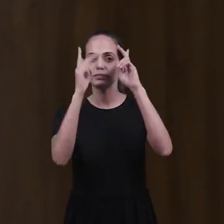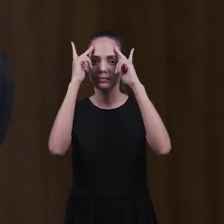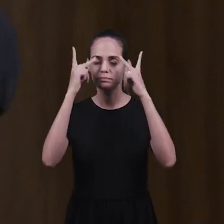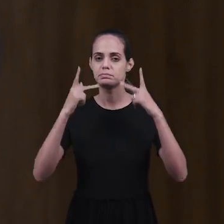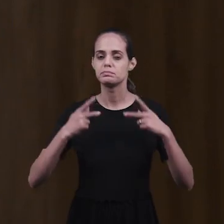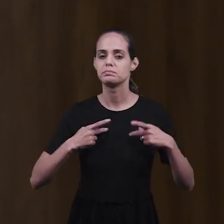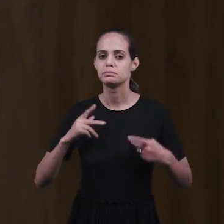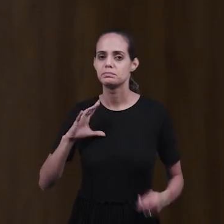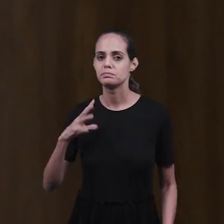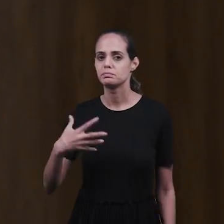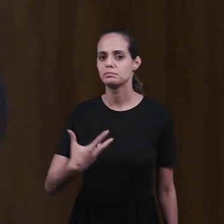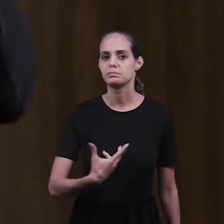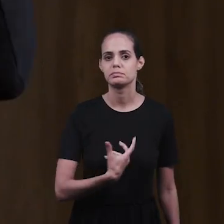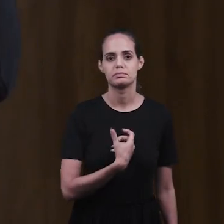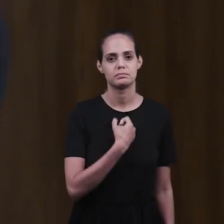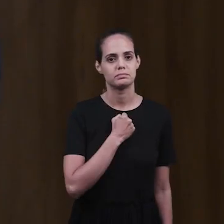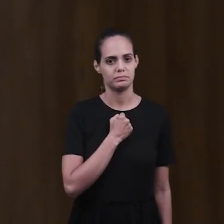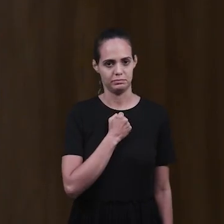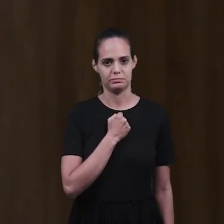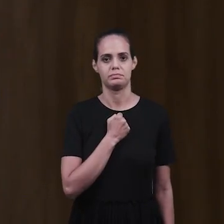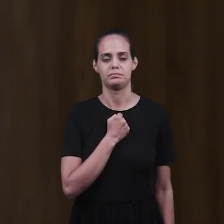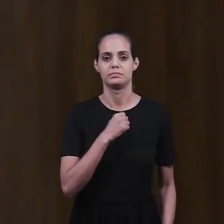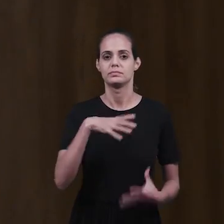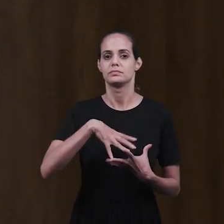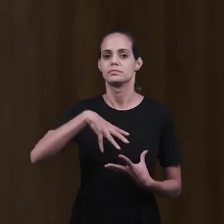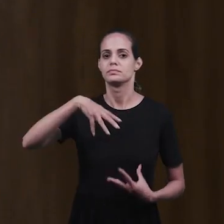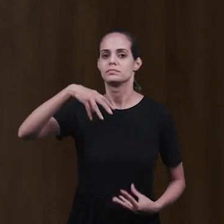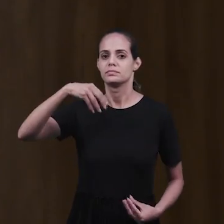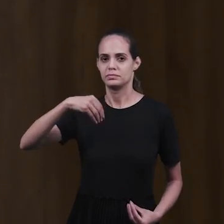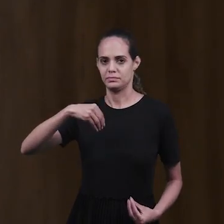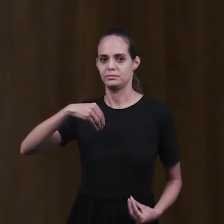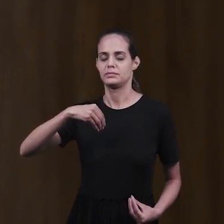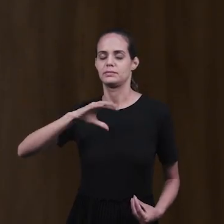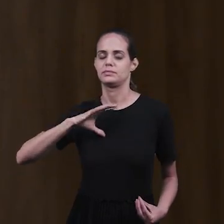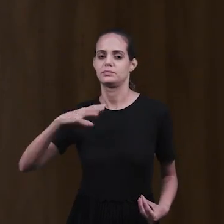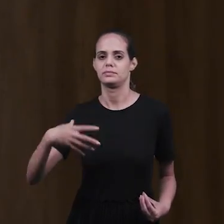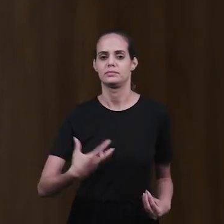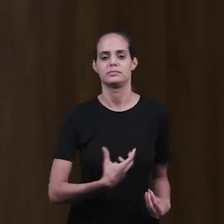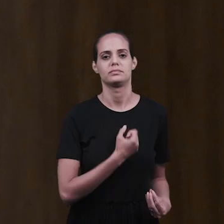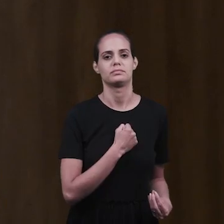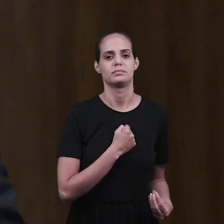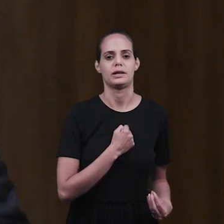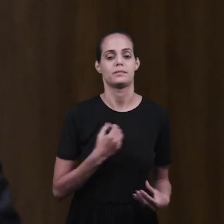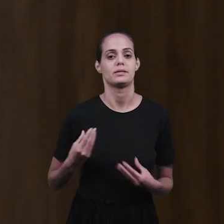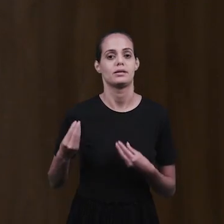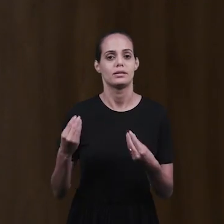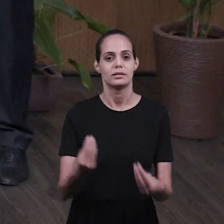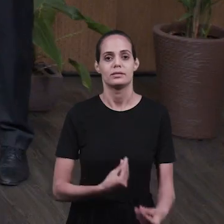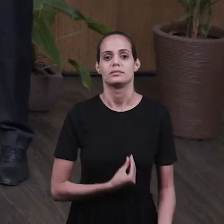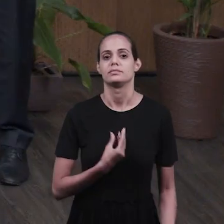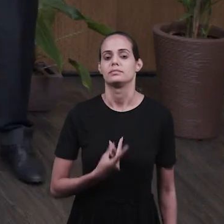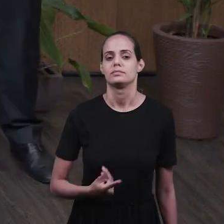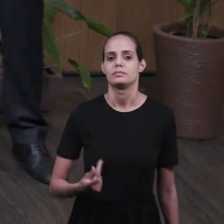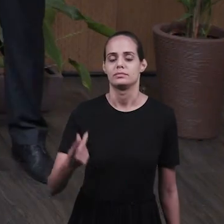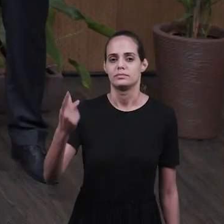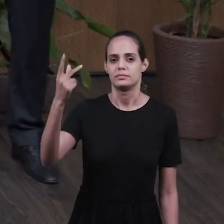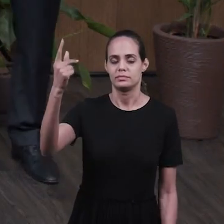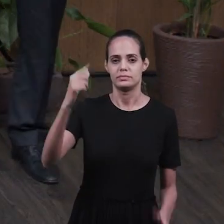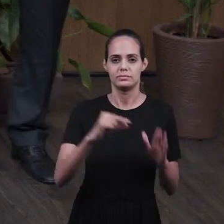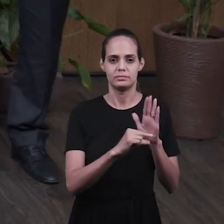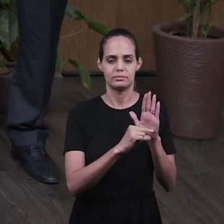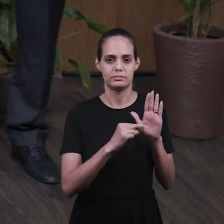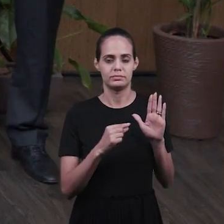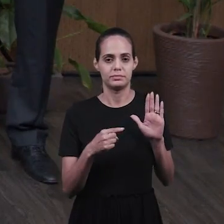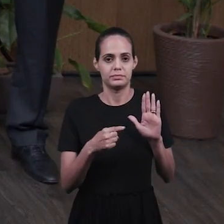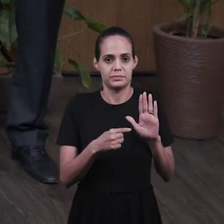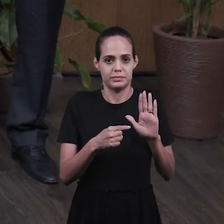l'homme le salut, le rachat de son âme, la vie éternelle. Comme